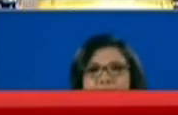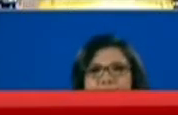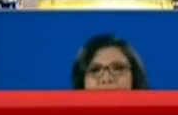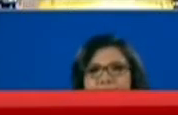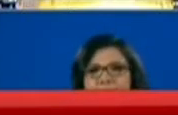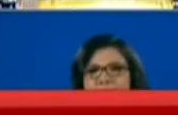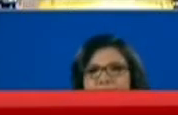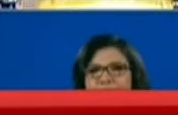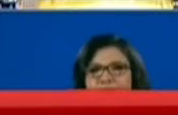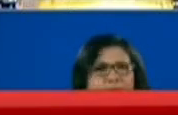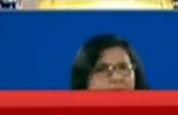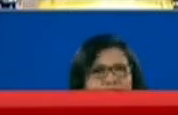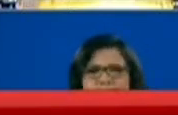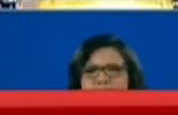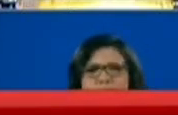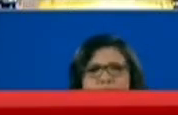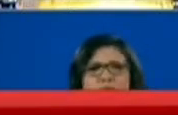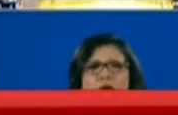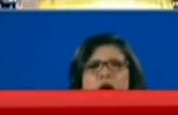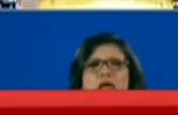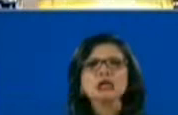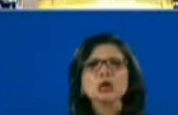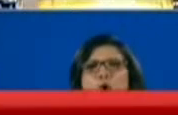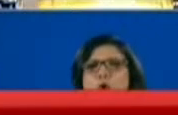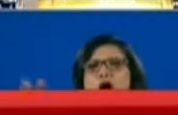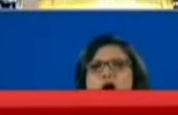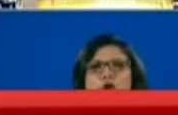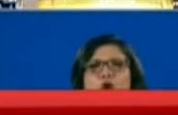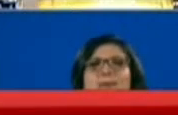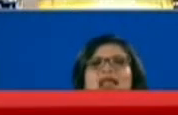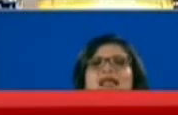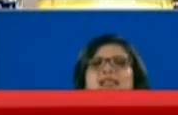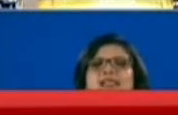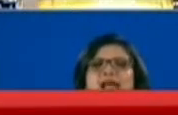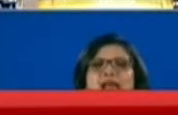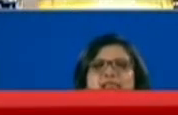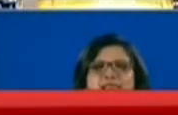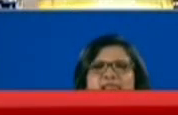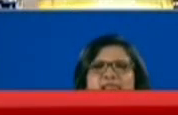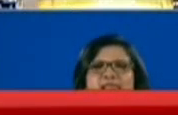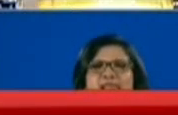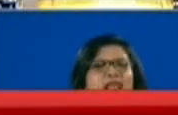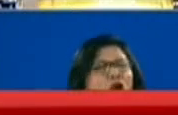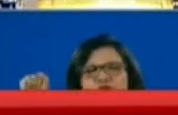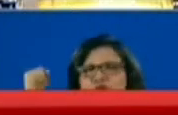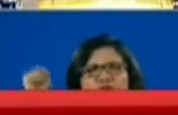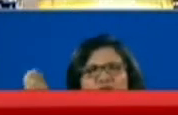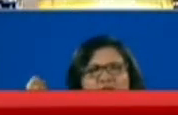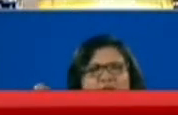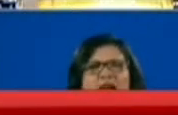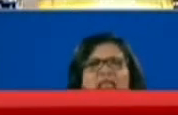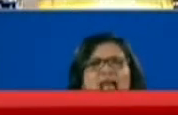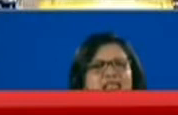pilkada, janganlah kita obral janji-janji di awang-awang yang tidak bisa dilaksanakan.